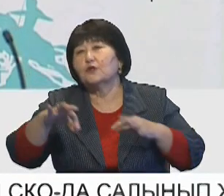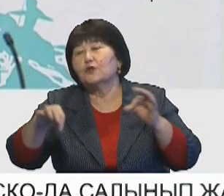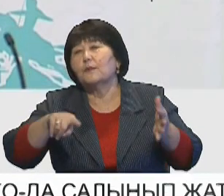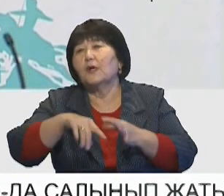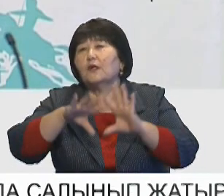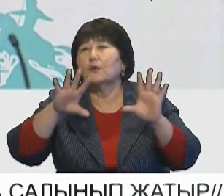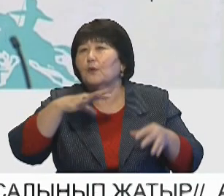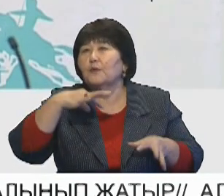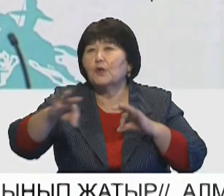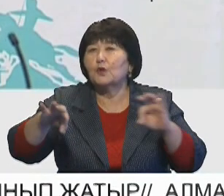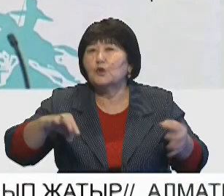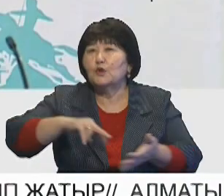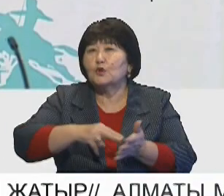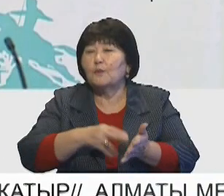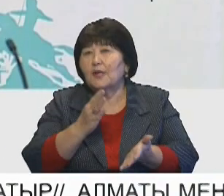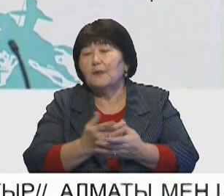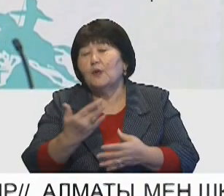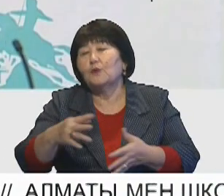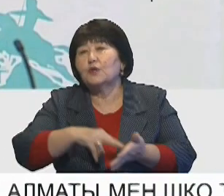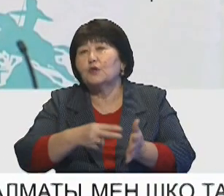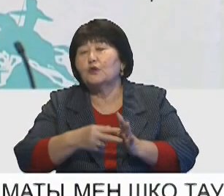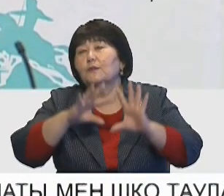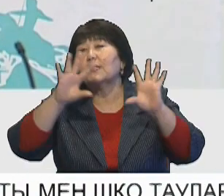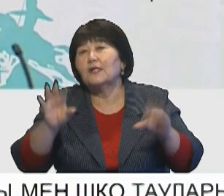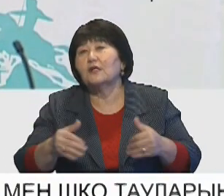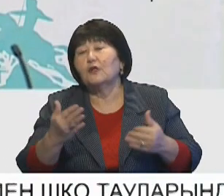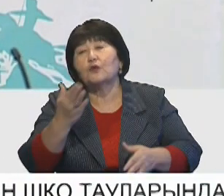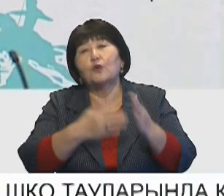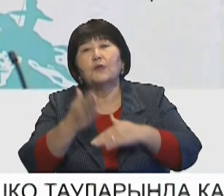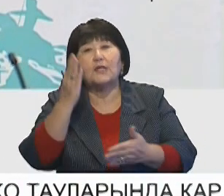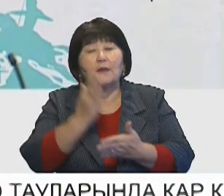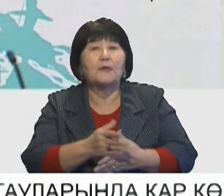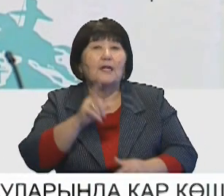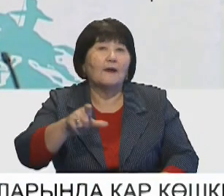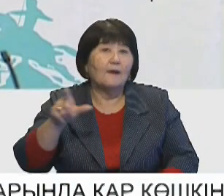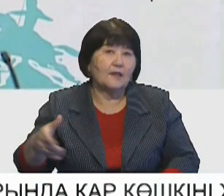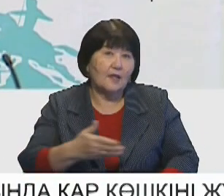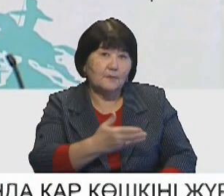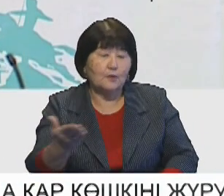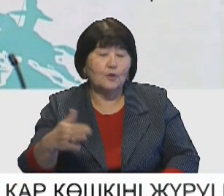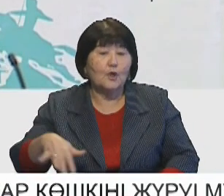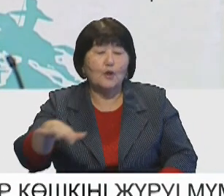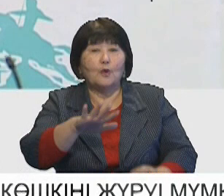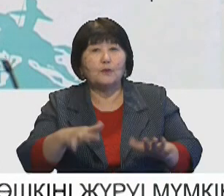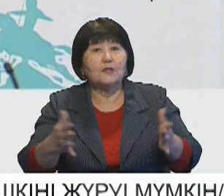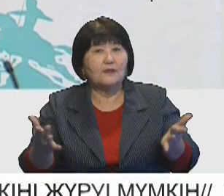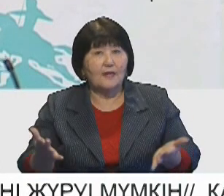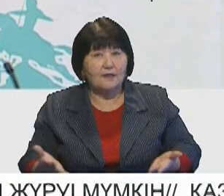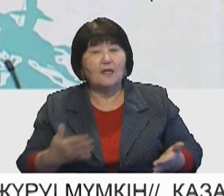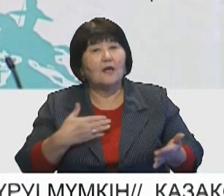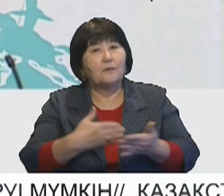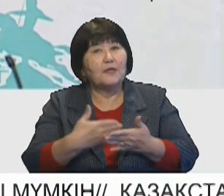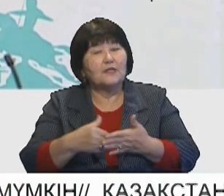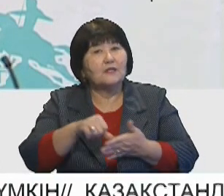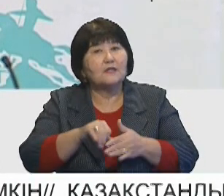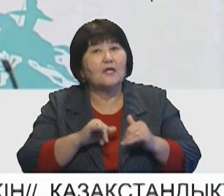көлемінде көптеген жобалар бар. Осы жобалардың нәтижесінде сол мүгедектігі бар жандарға арналғаннан кейін оларды қоғамдық ортаға тарту, жаңа белсенділікті